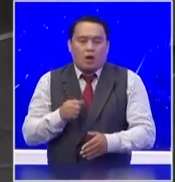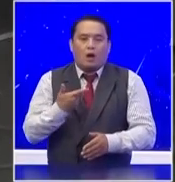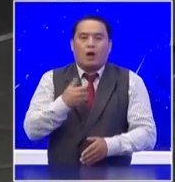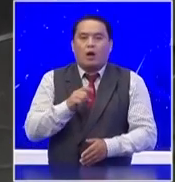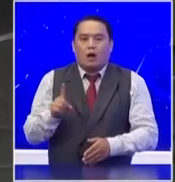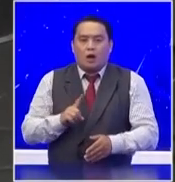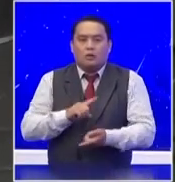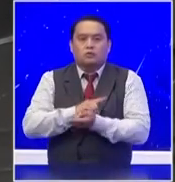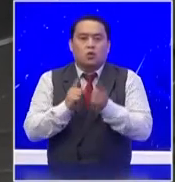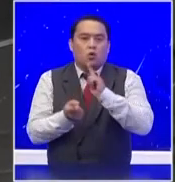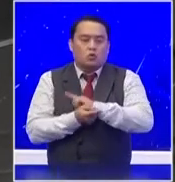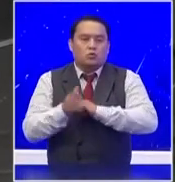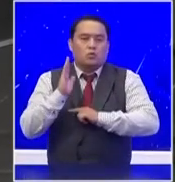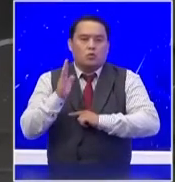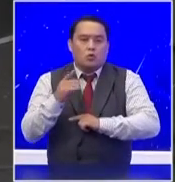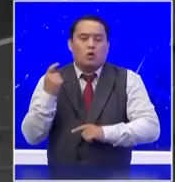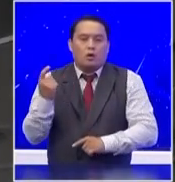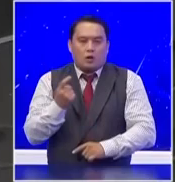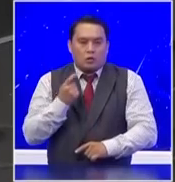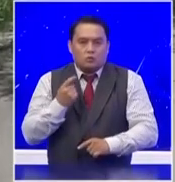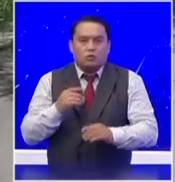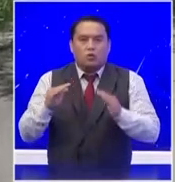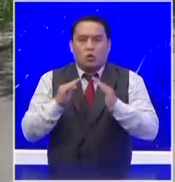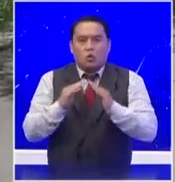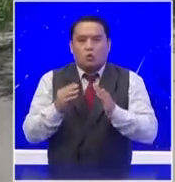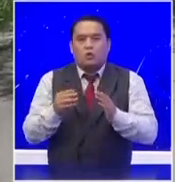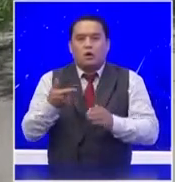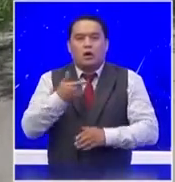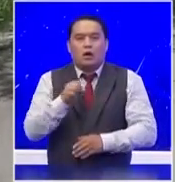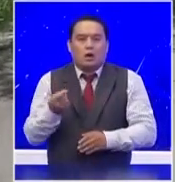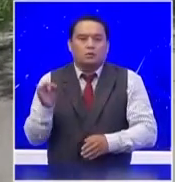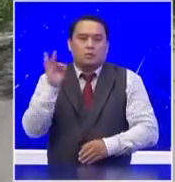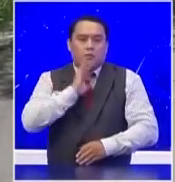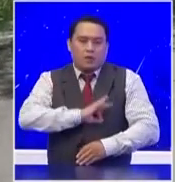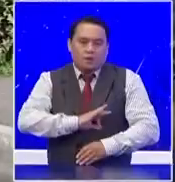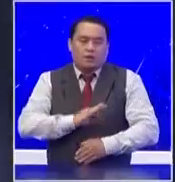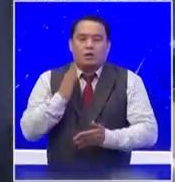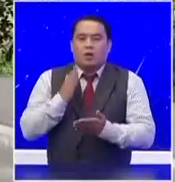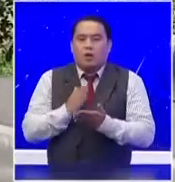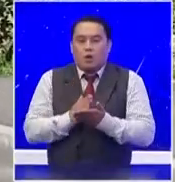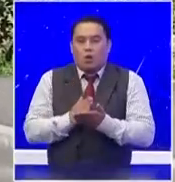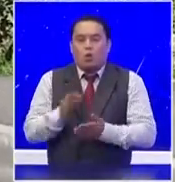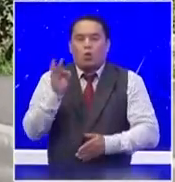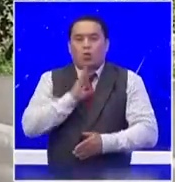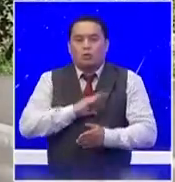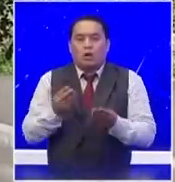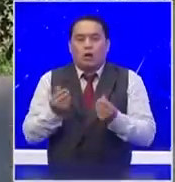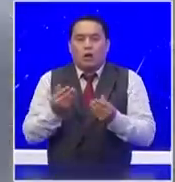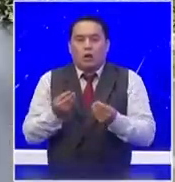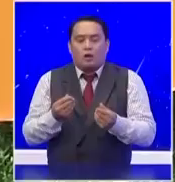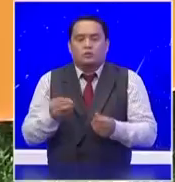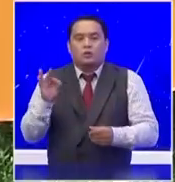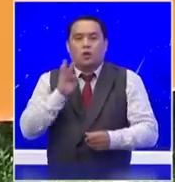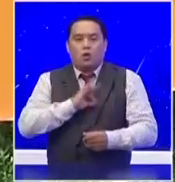қосса жағдай мүлдем басқа. Үй иесі таразысына салып көріп еді, қатты отыннан газ тиімді сыңайлы. Көп ойланбай қолдағы қаржыны егіске